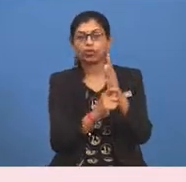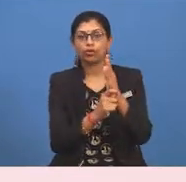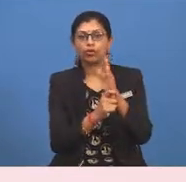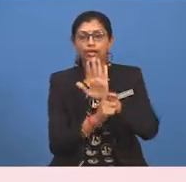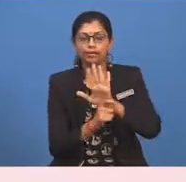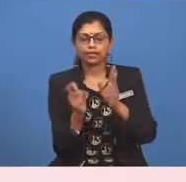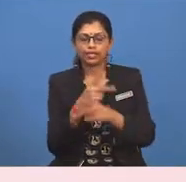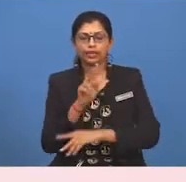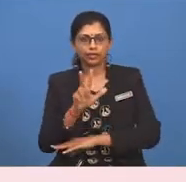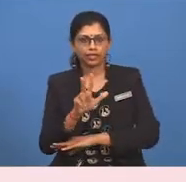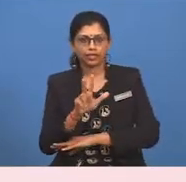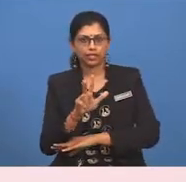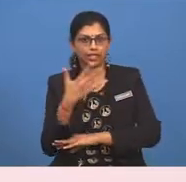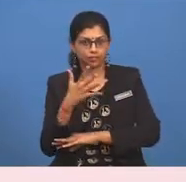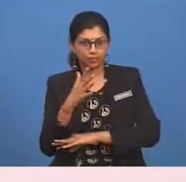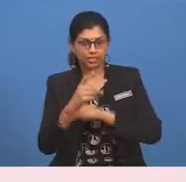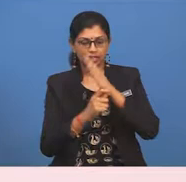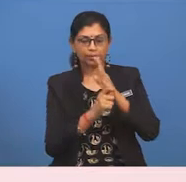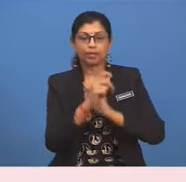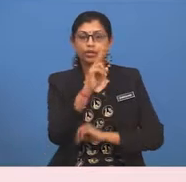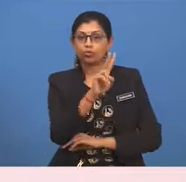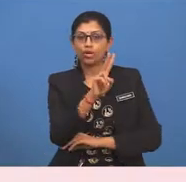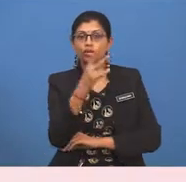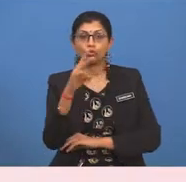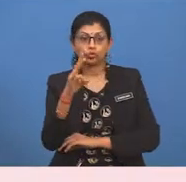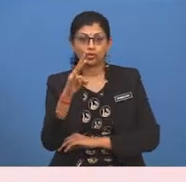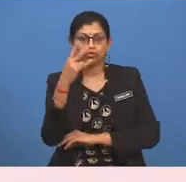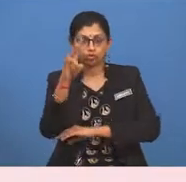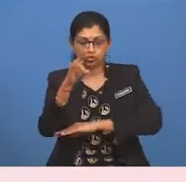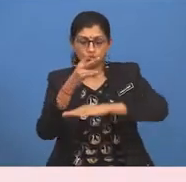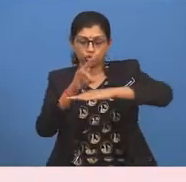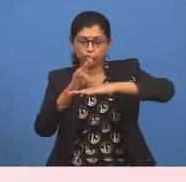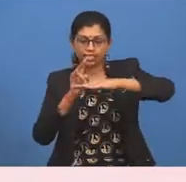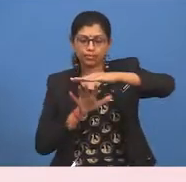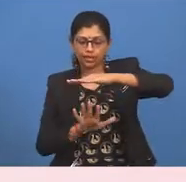menghasilkan 17 per 5.